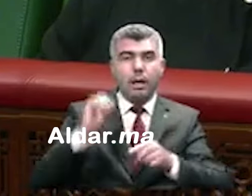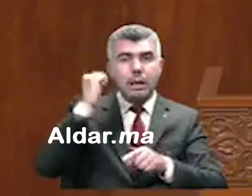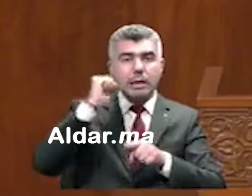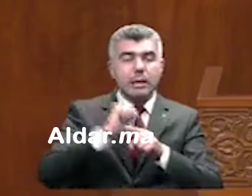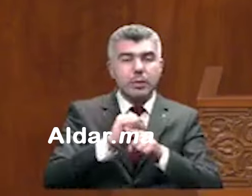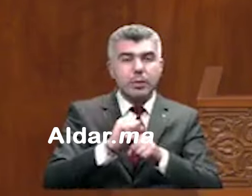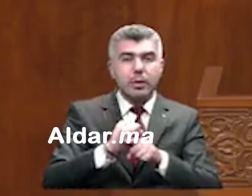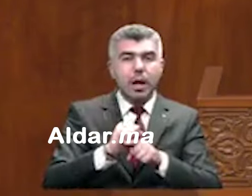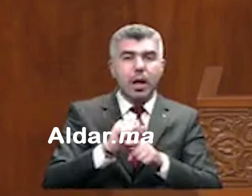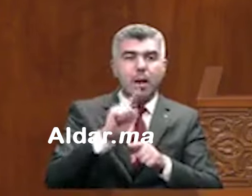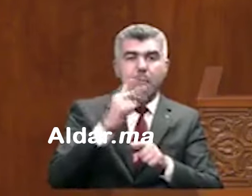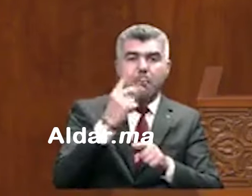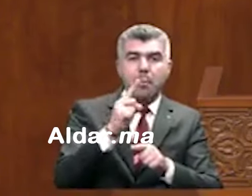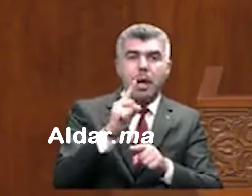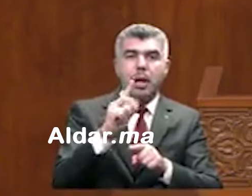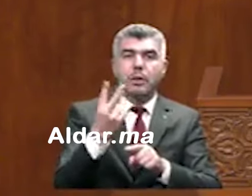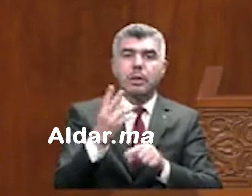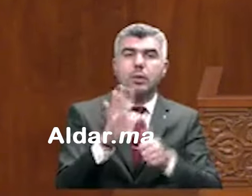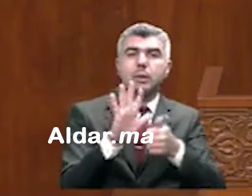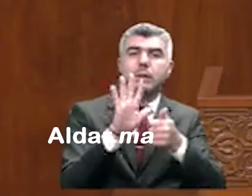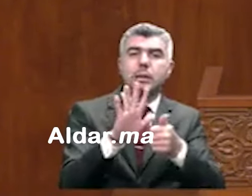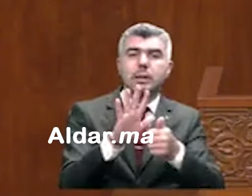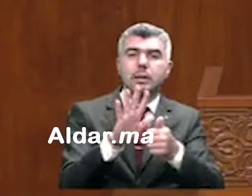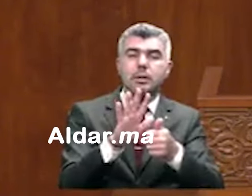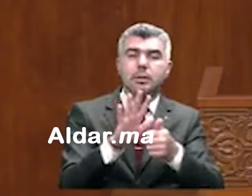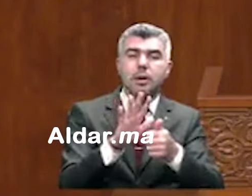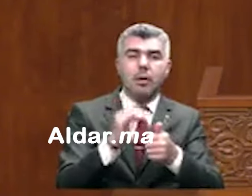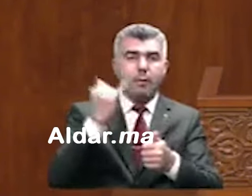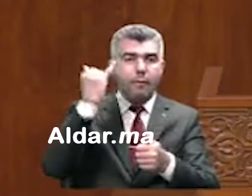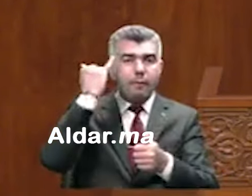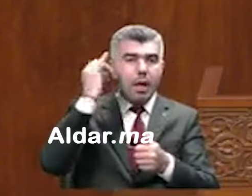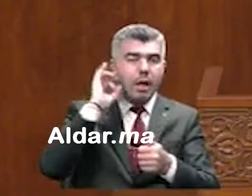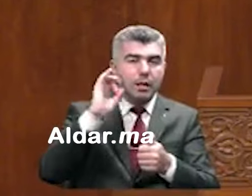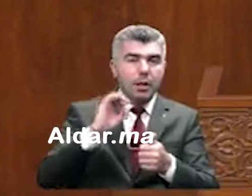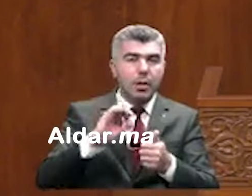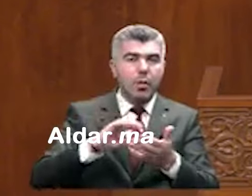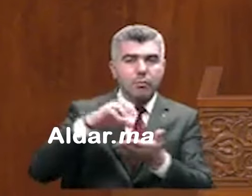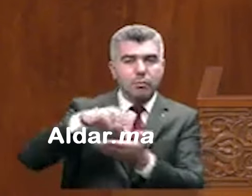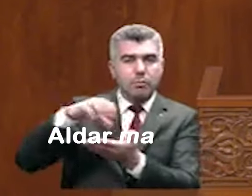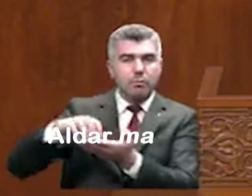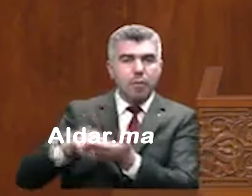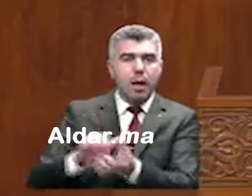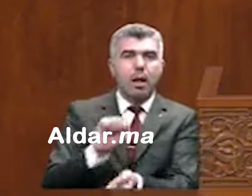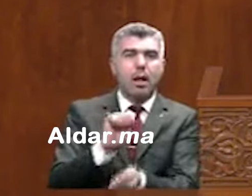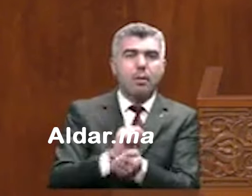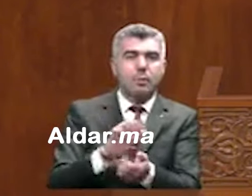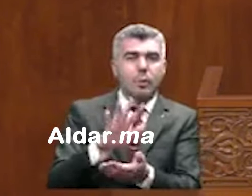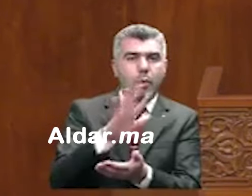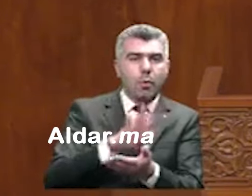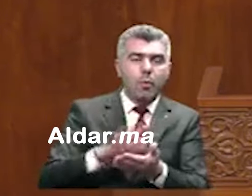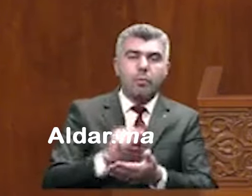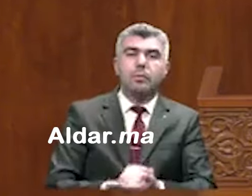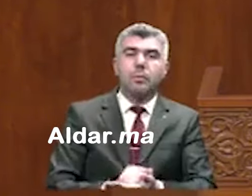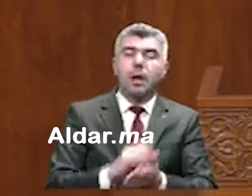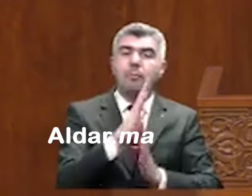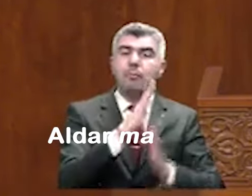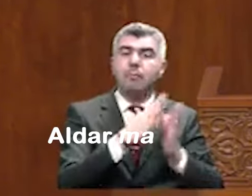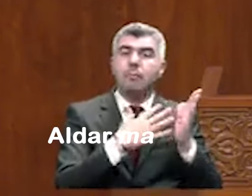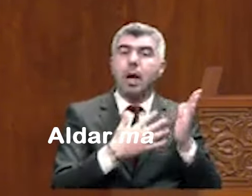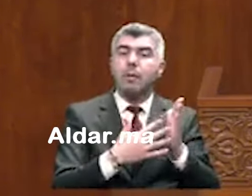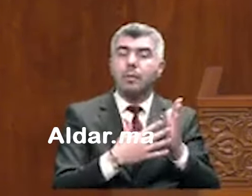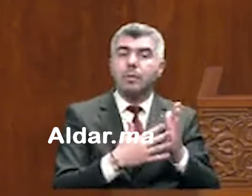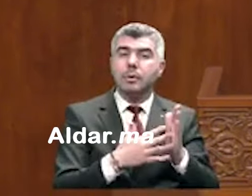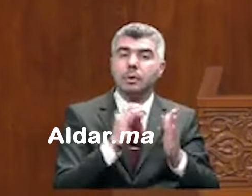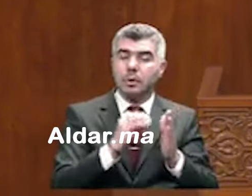162 سجين وسجنا من المؤهلين فكريا وتعليميا بجميع المؤسسات السجنيه برامج محو الاميه التي تشرف عليها